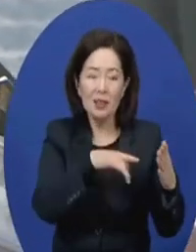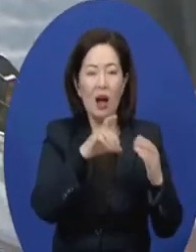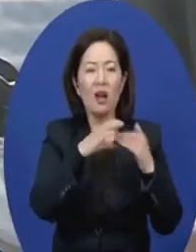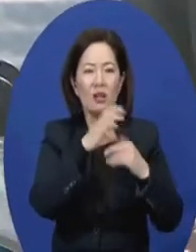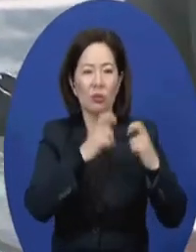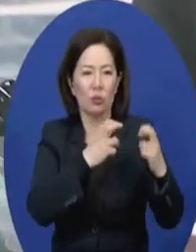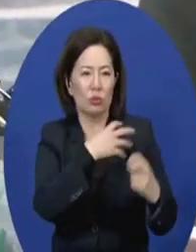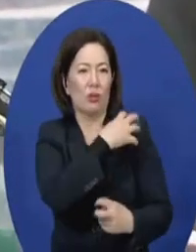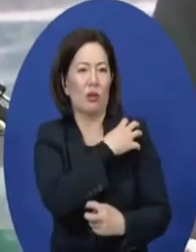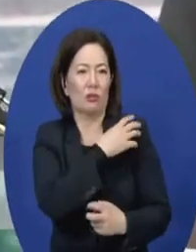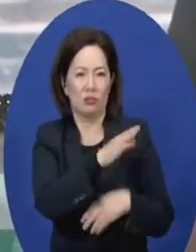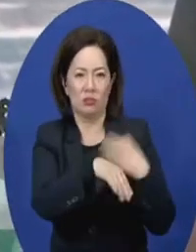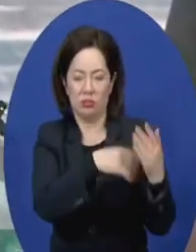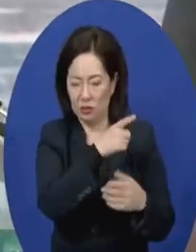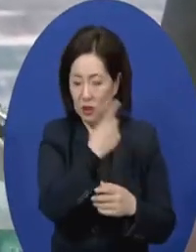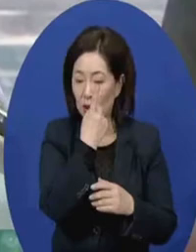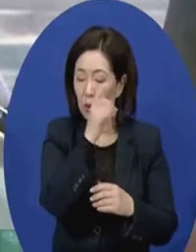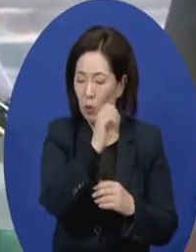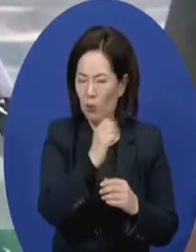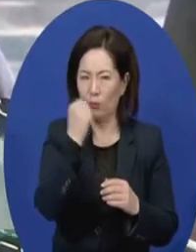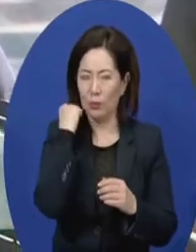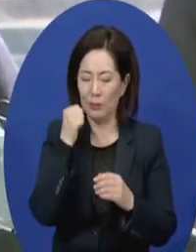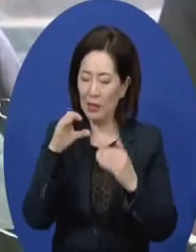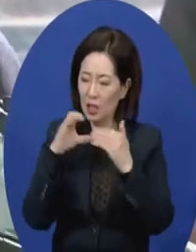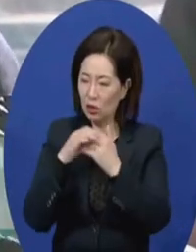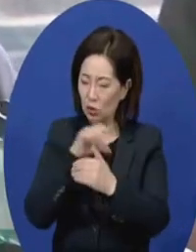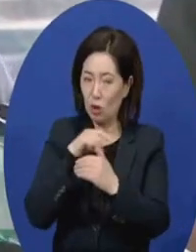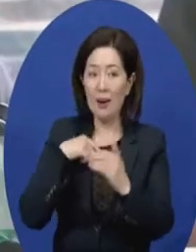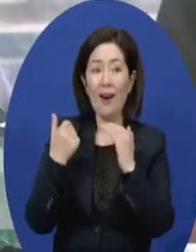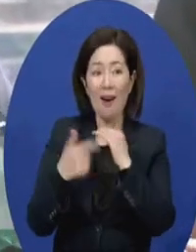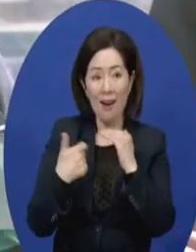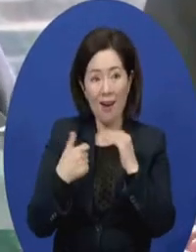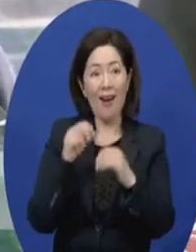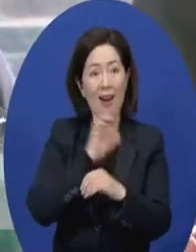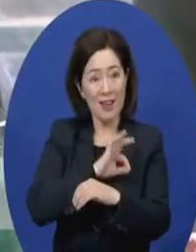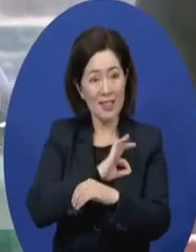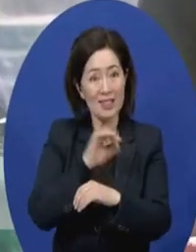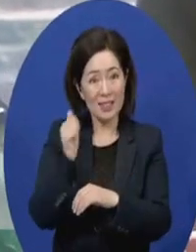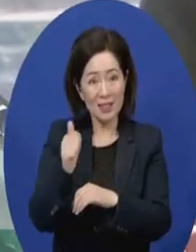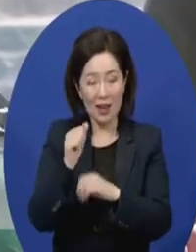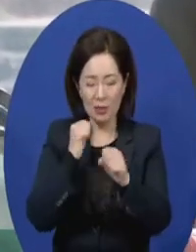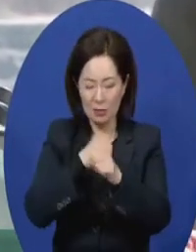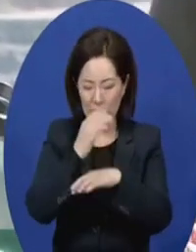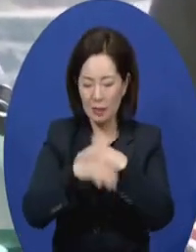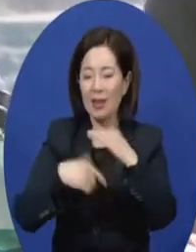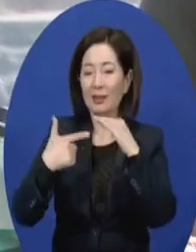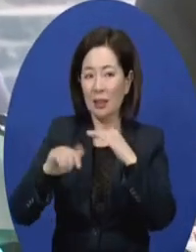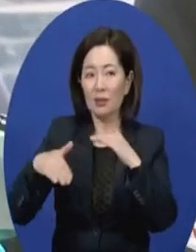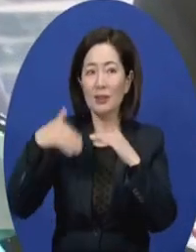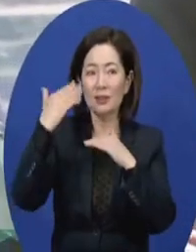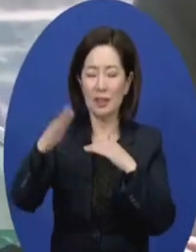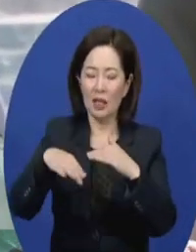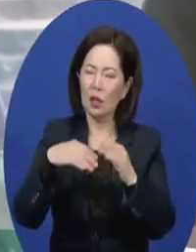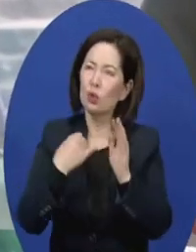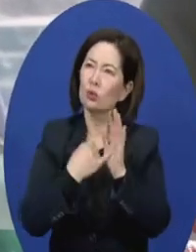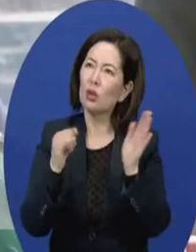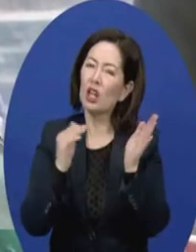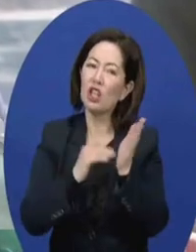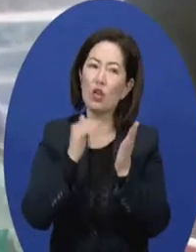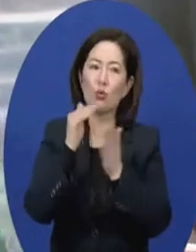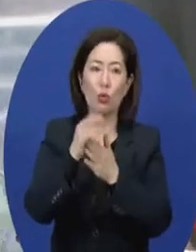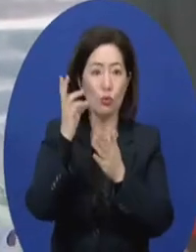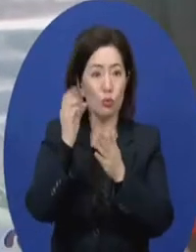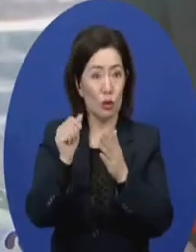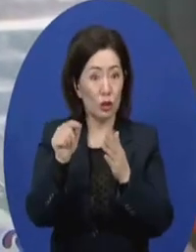өөрийн ашигтай ажиллаж байгаа учраас Эрдэнтийн одоо татврын дараах ашигаас бүтэн 1 жилийн хугацаанд одоо 600 тэрбум орчим